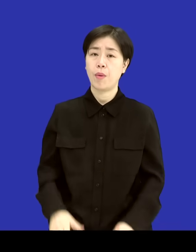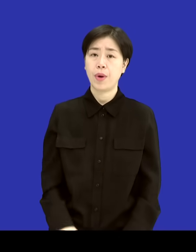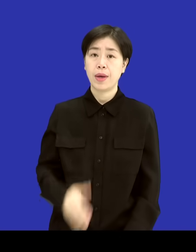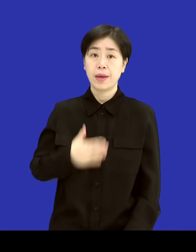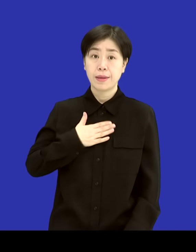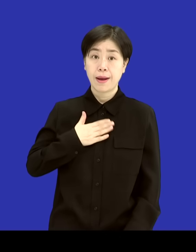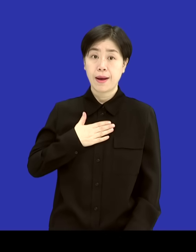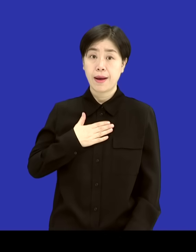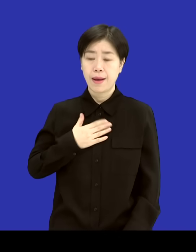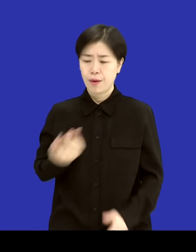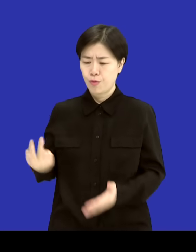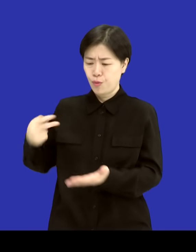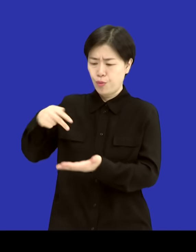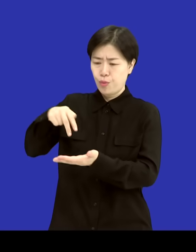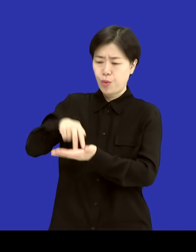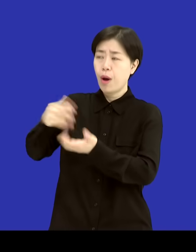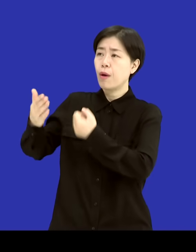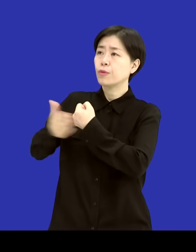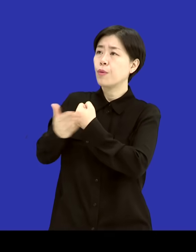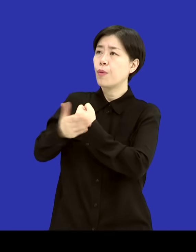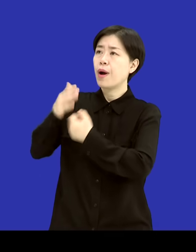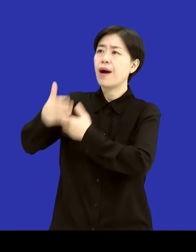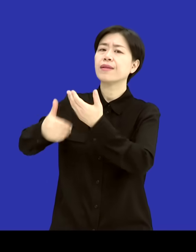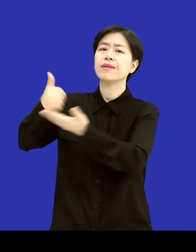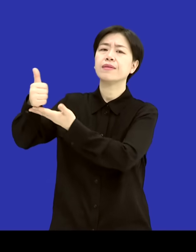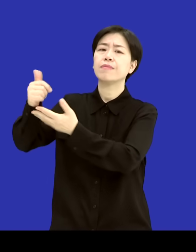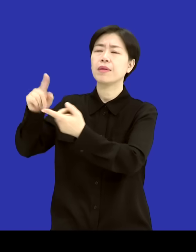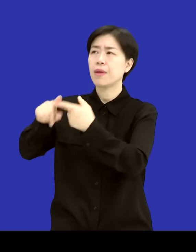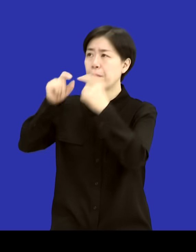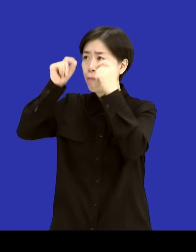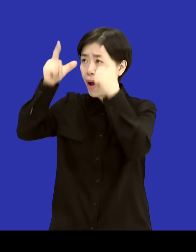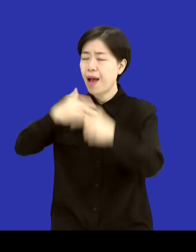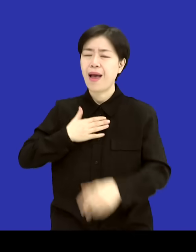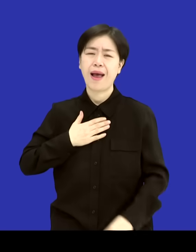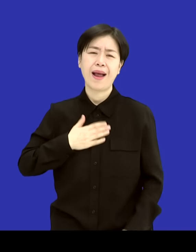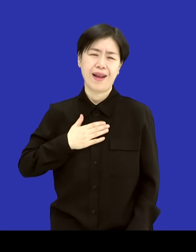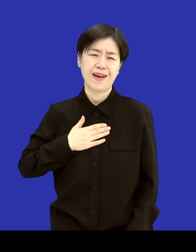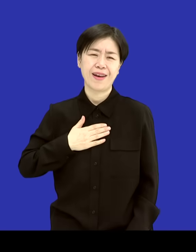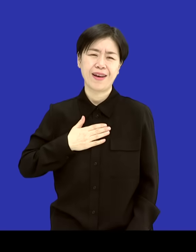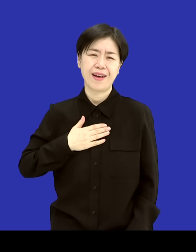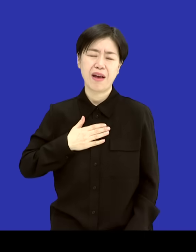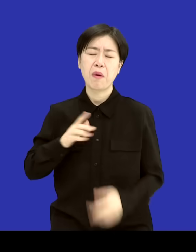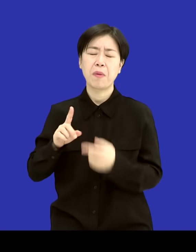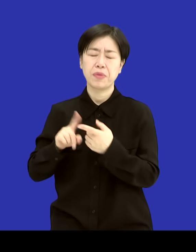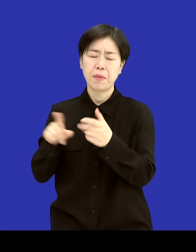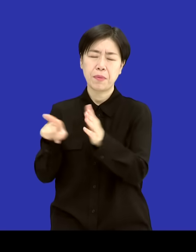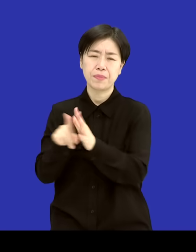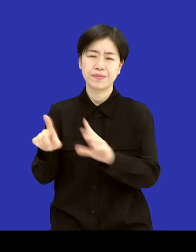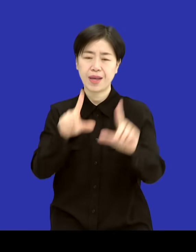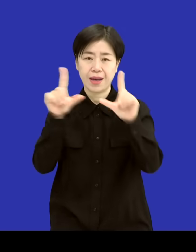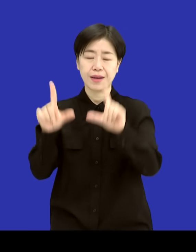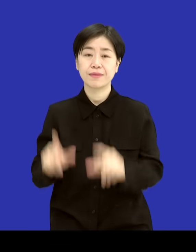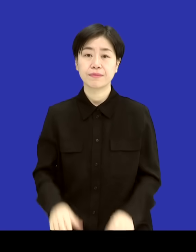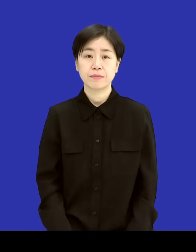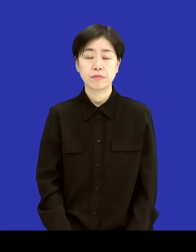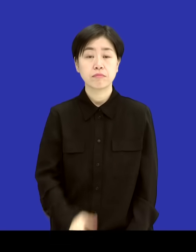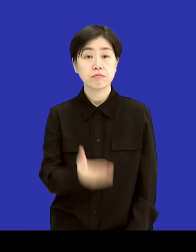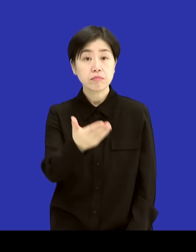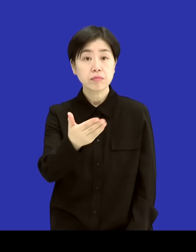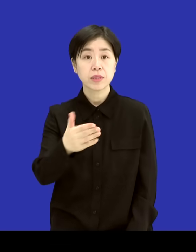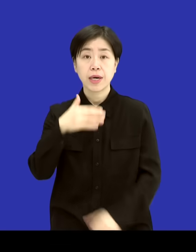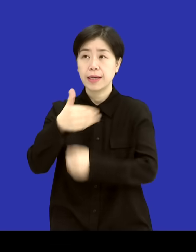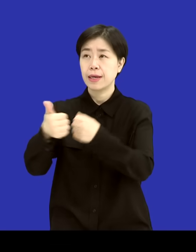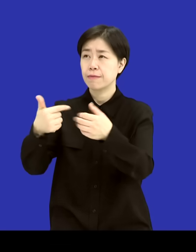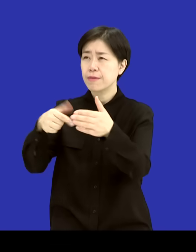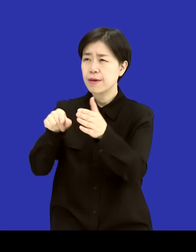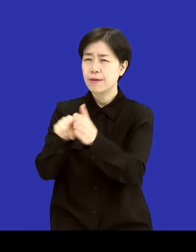높여 세우신다라는 그 말씀을 계속 들으면서 좀 살았던 것 같습니다. 어때요? 성경 필사 매일 하고 찬양하고